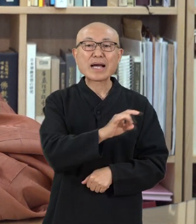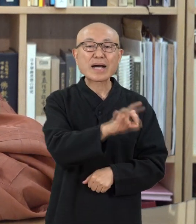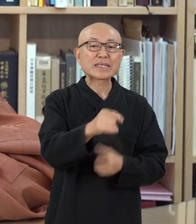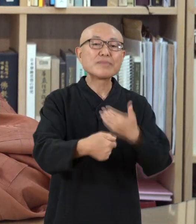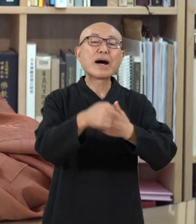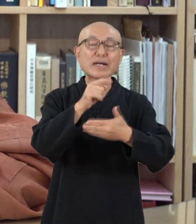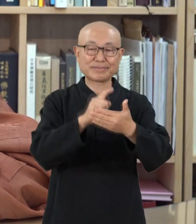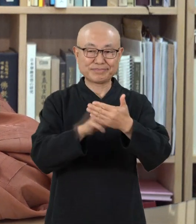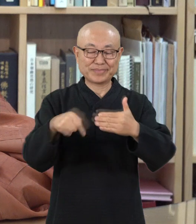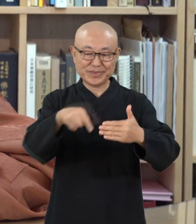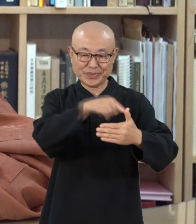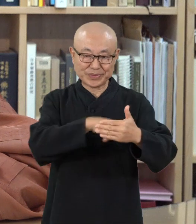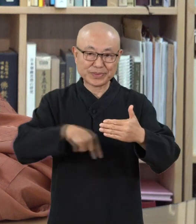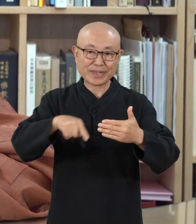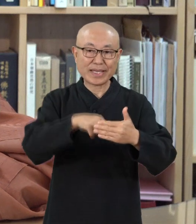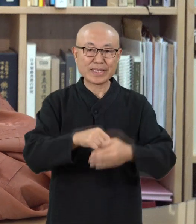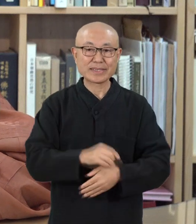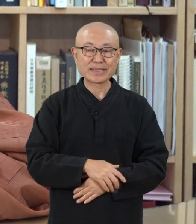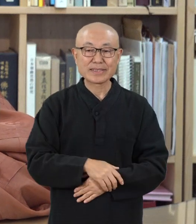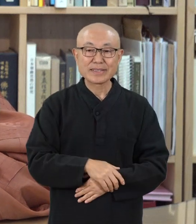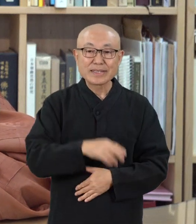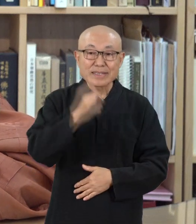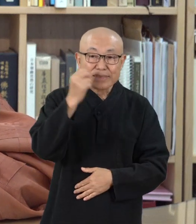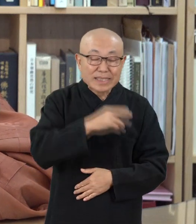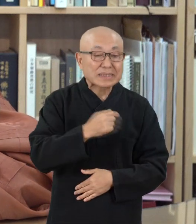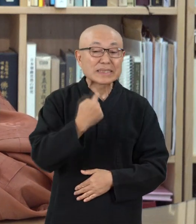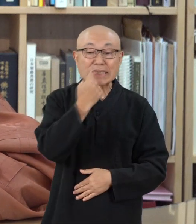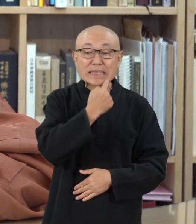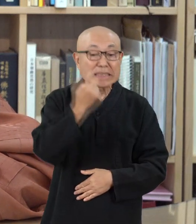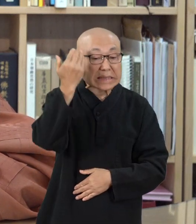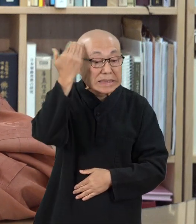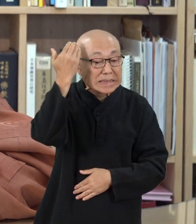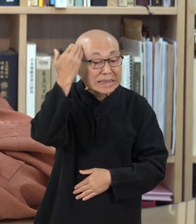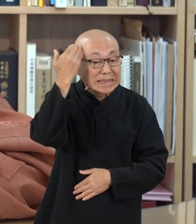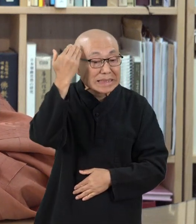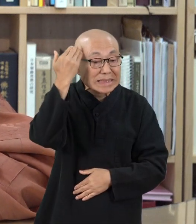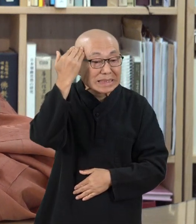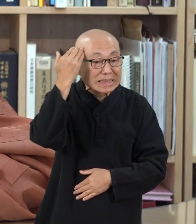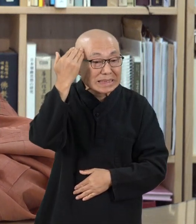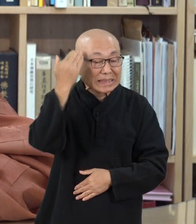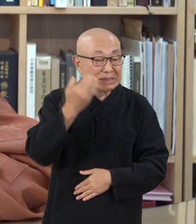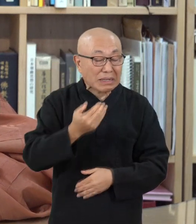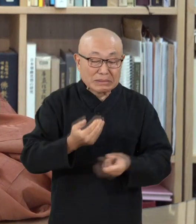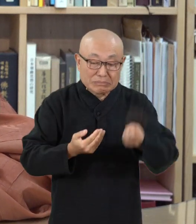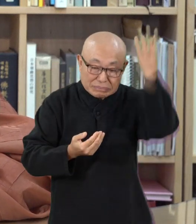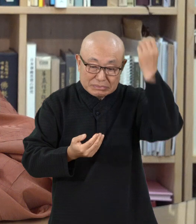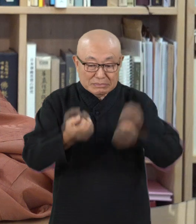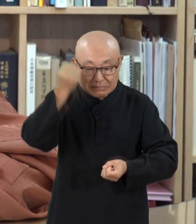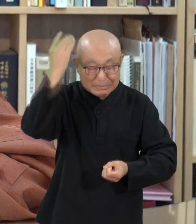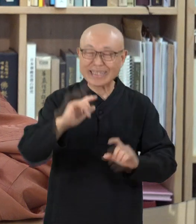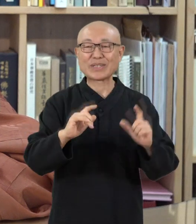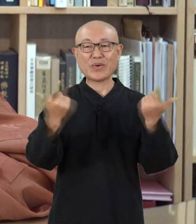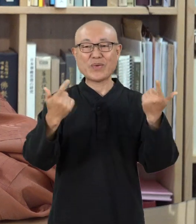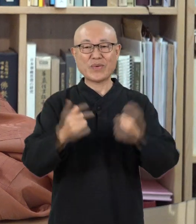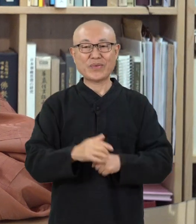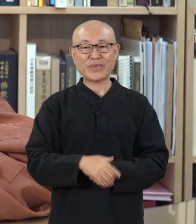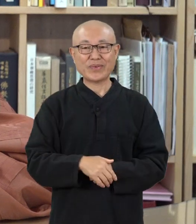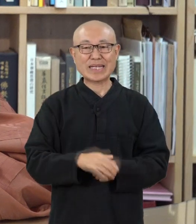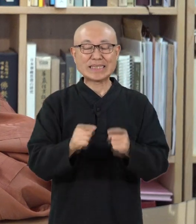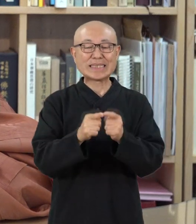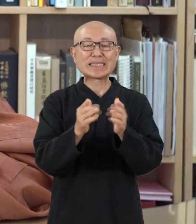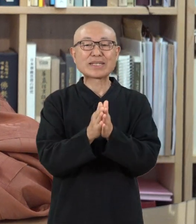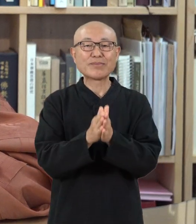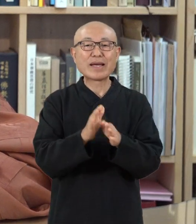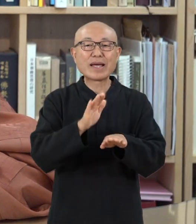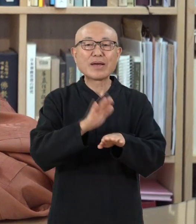마음에서 이것을 그냥 알고 듣고 지나는 거기서 그치는 것이 아니라 직접